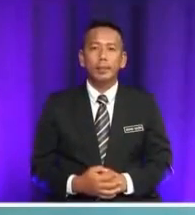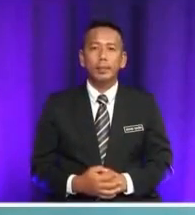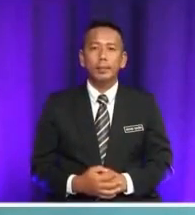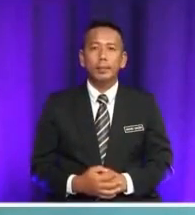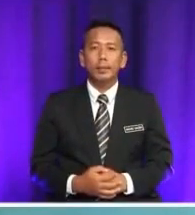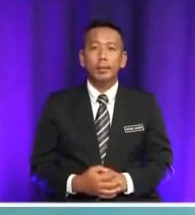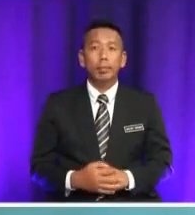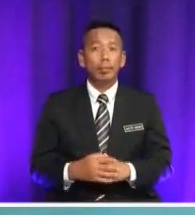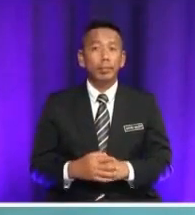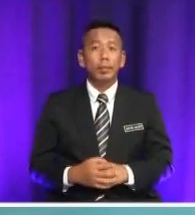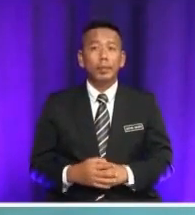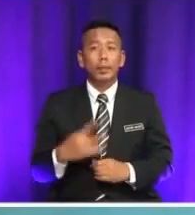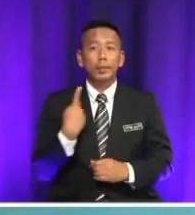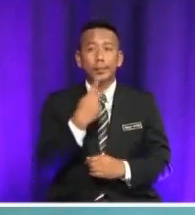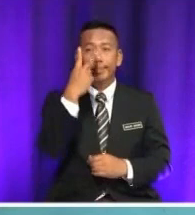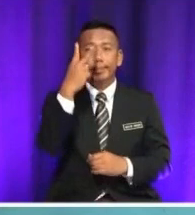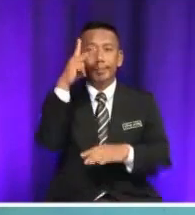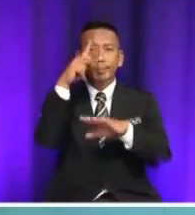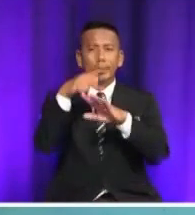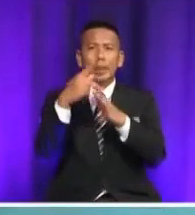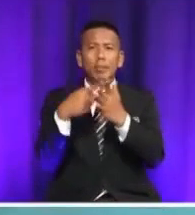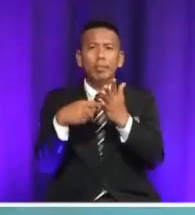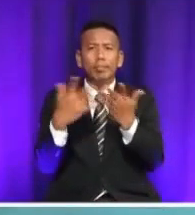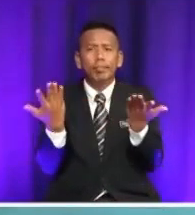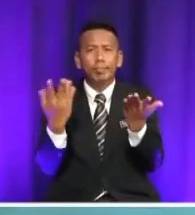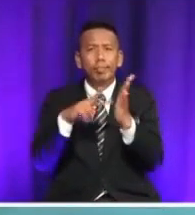Oke kita tengok kenalan dulu aplikasi